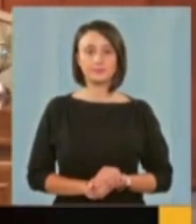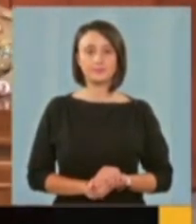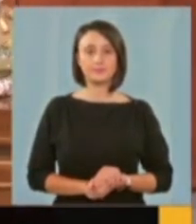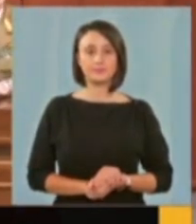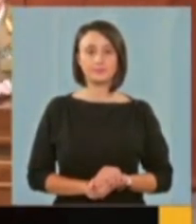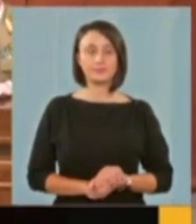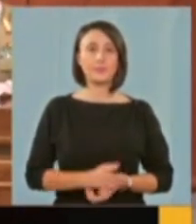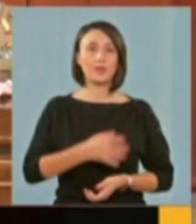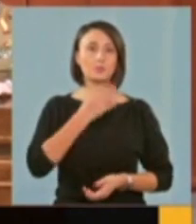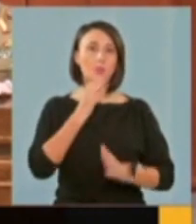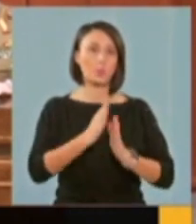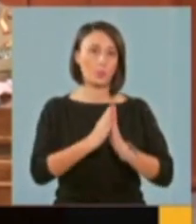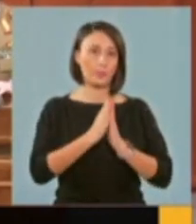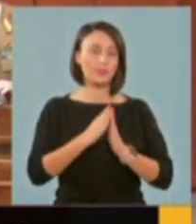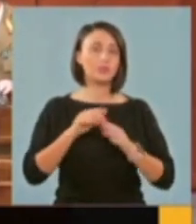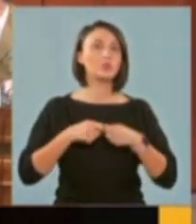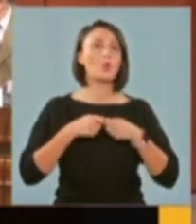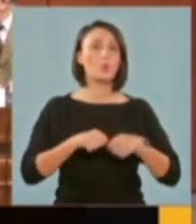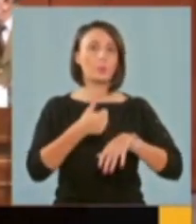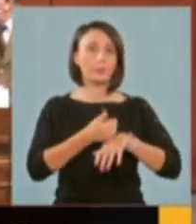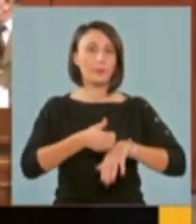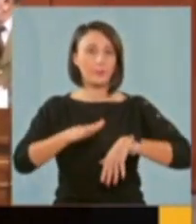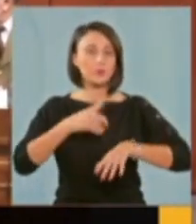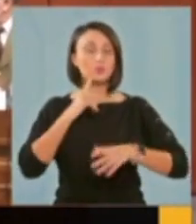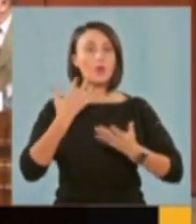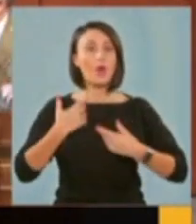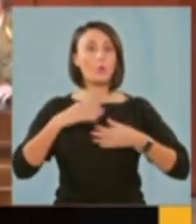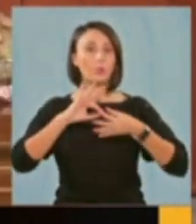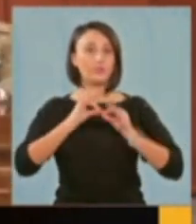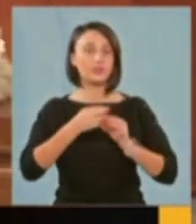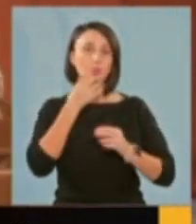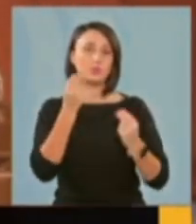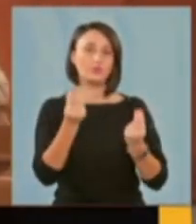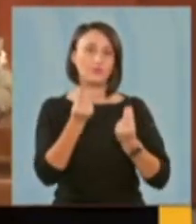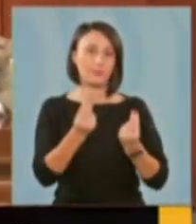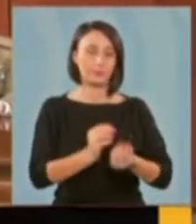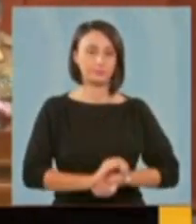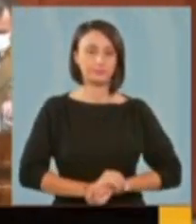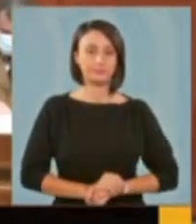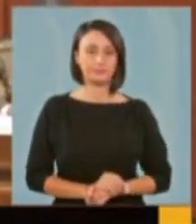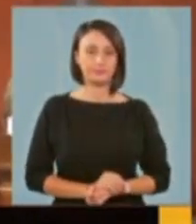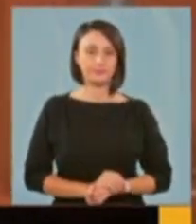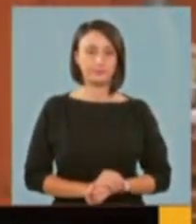Adresăm rugămintea domnului prim-ministru Nicolae Ionel Ciucă să ia cuvântul.